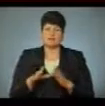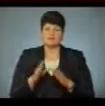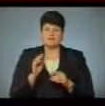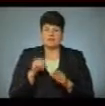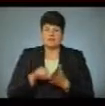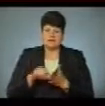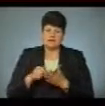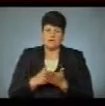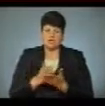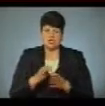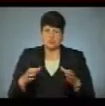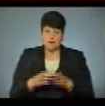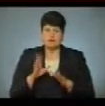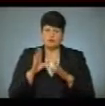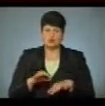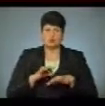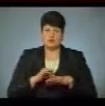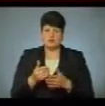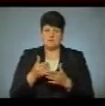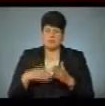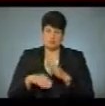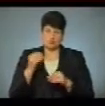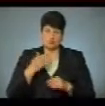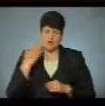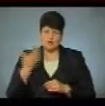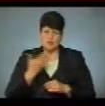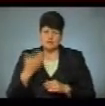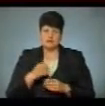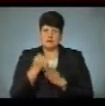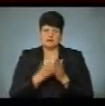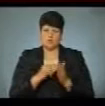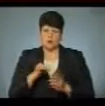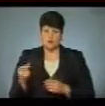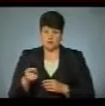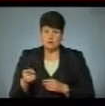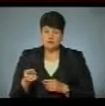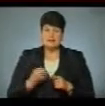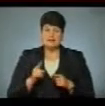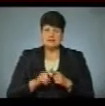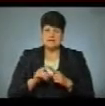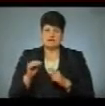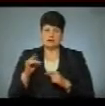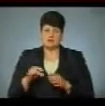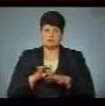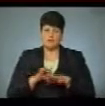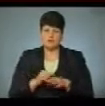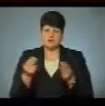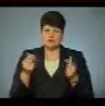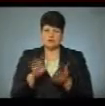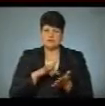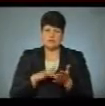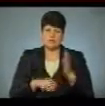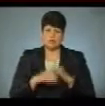представники політичних партій будуть проводити передвиборну агітацію на телеканалі ЮА Тернопіль. Ці ефіри проводяться за кошти Центральної